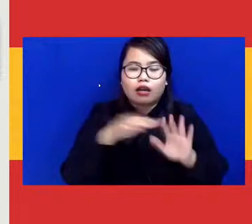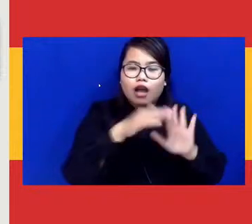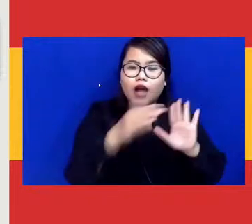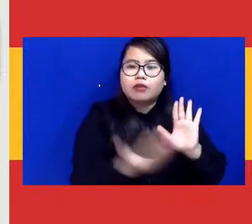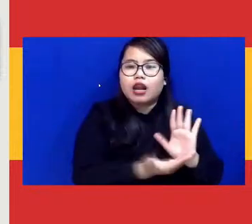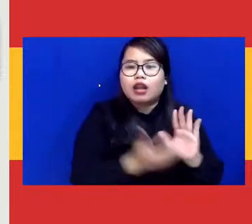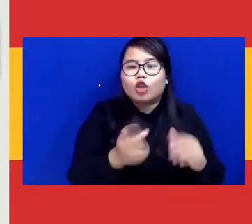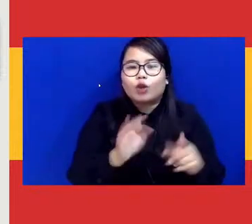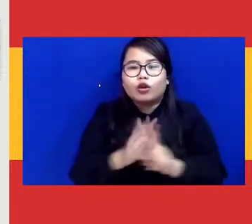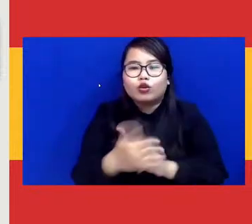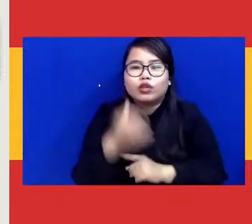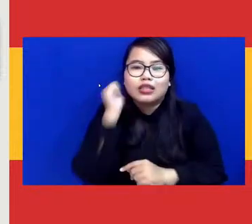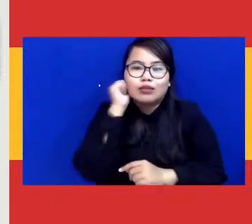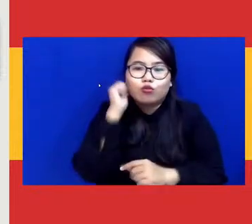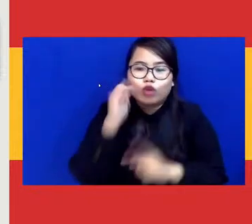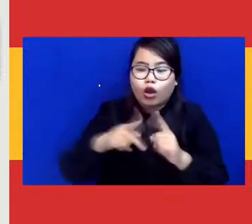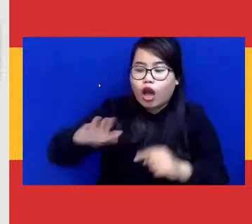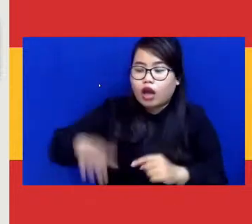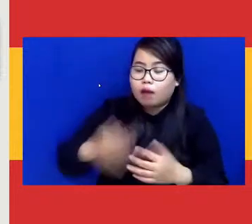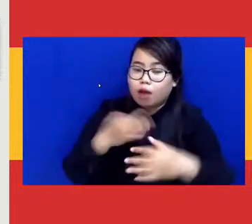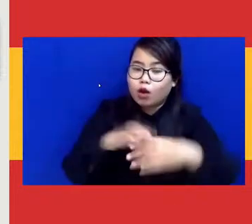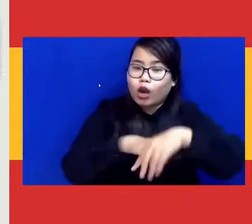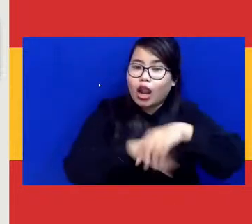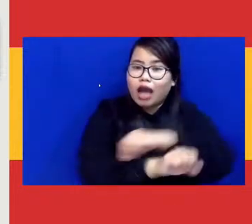anak yang lahir tentu mendapatkan